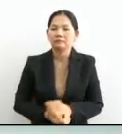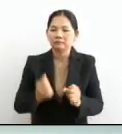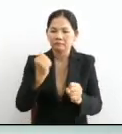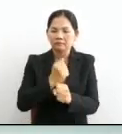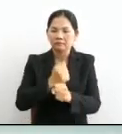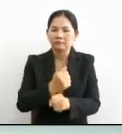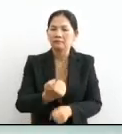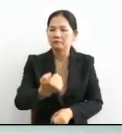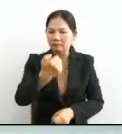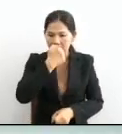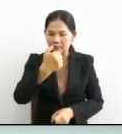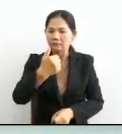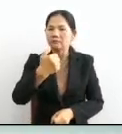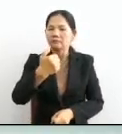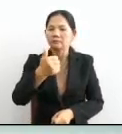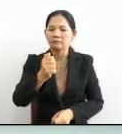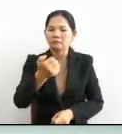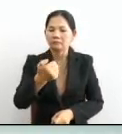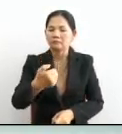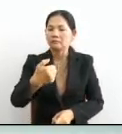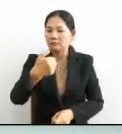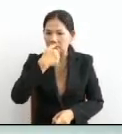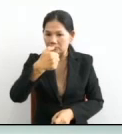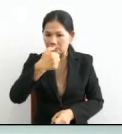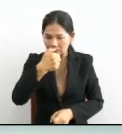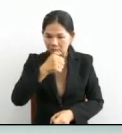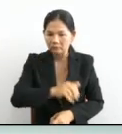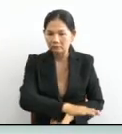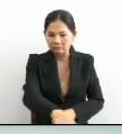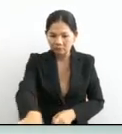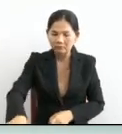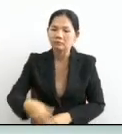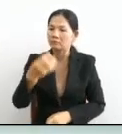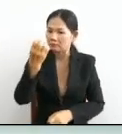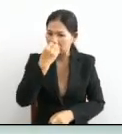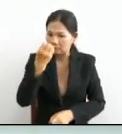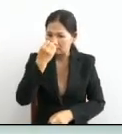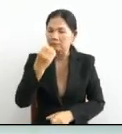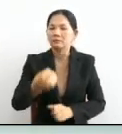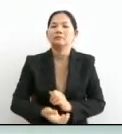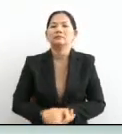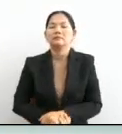thuế chia nông chăm này